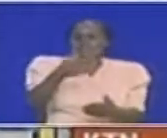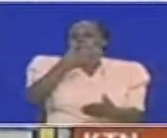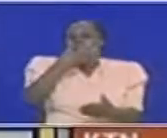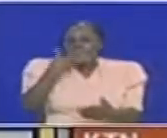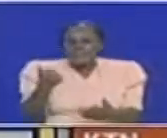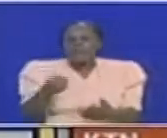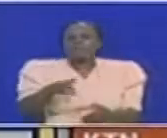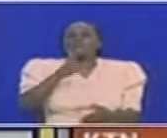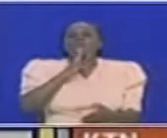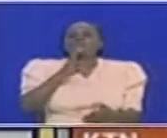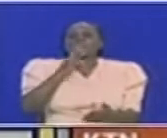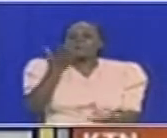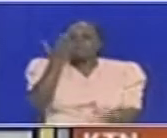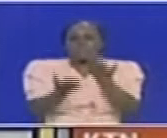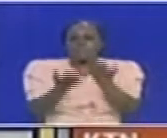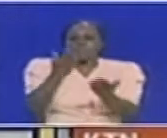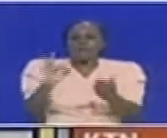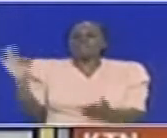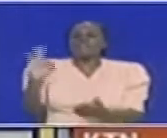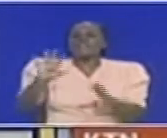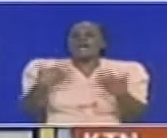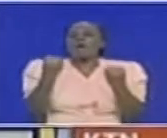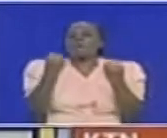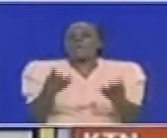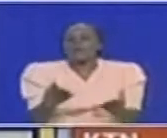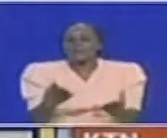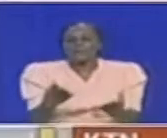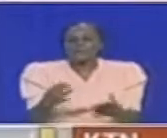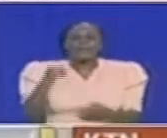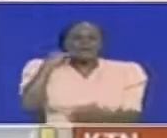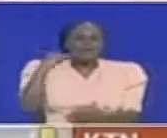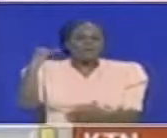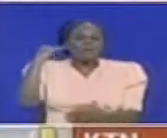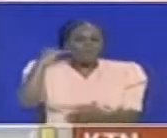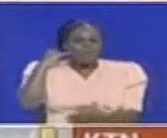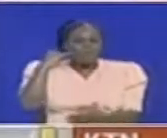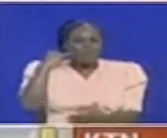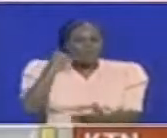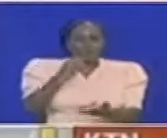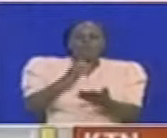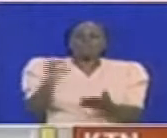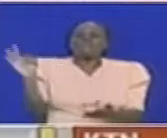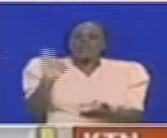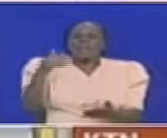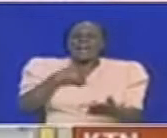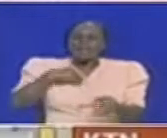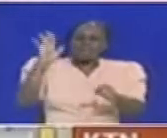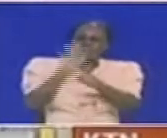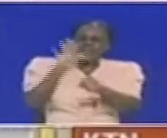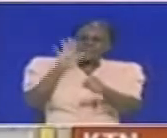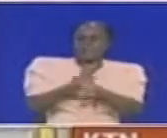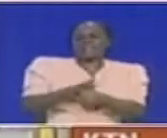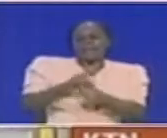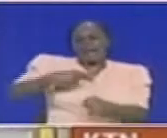maji unayotumia yapimwe kiasi cha fluoride kilicho ndani. Here in Nakuru contains high levels of fluoride, and the highest